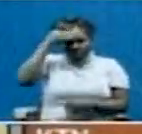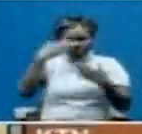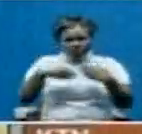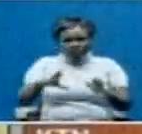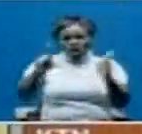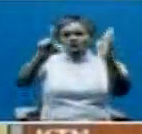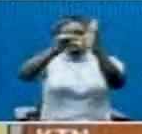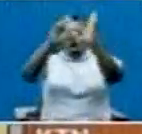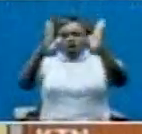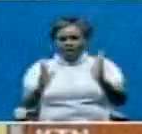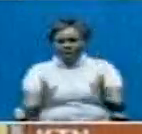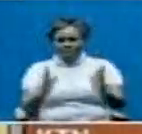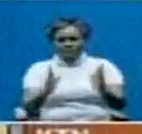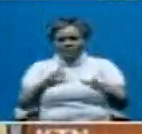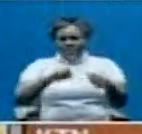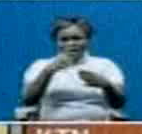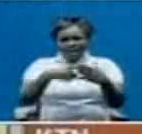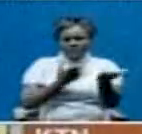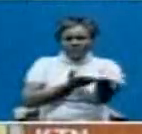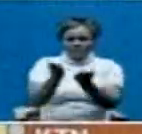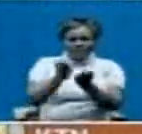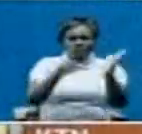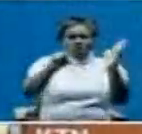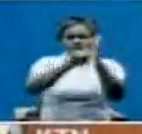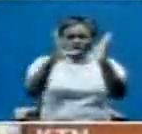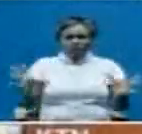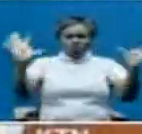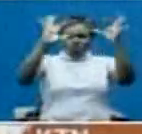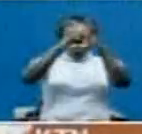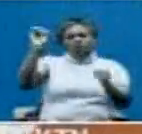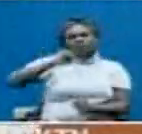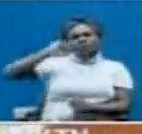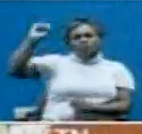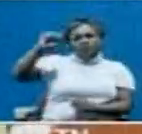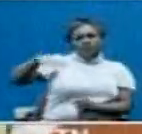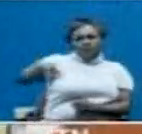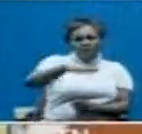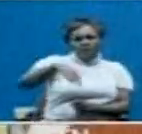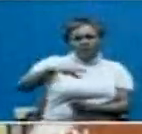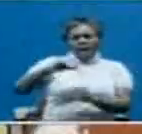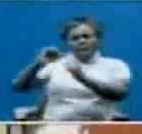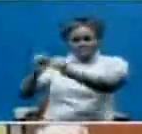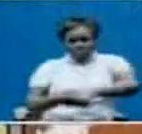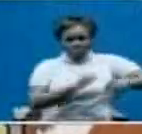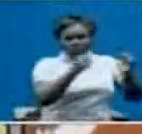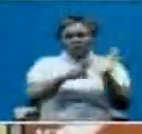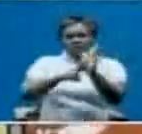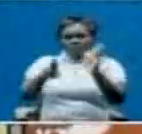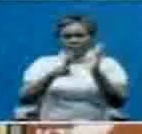kusomea uwanasheria. Baada ya kuhudumu kama wakili, alijiunga na siasa, ambapo mwakilisha eneo la Mbita tangu mwaka